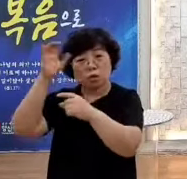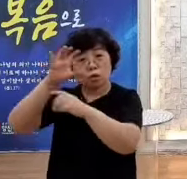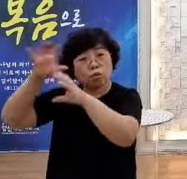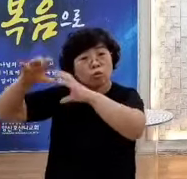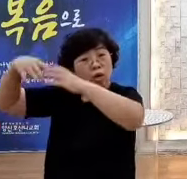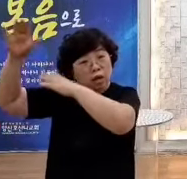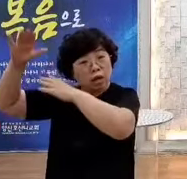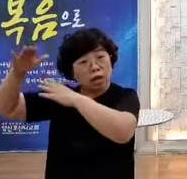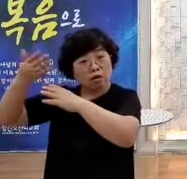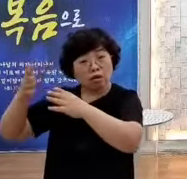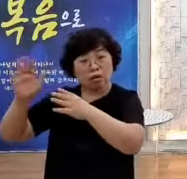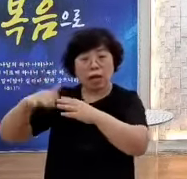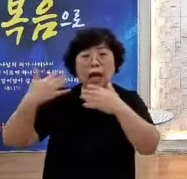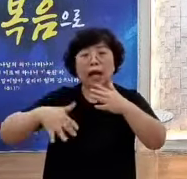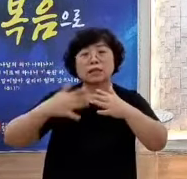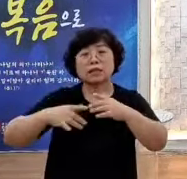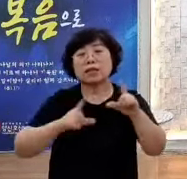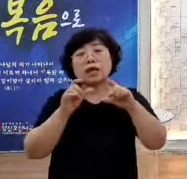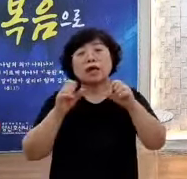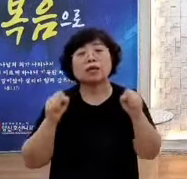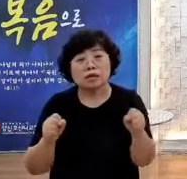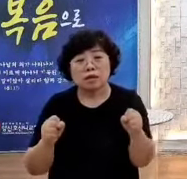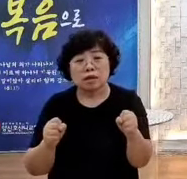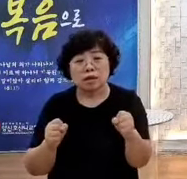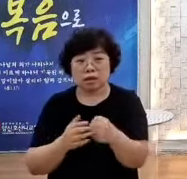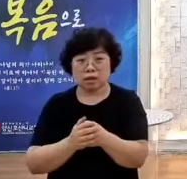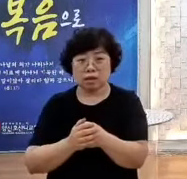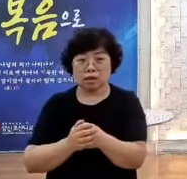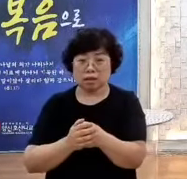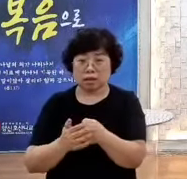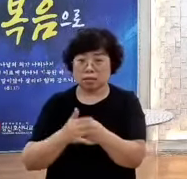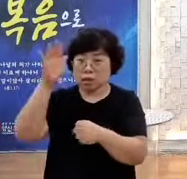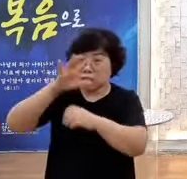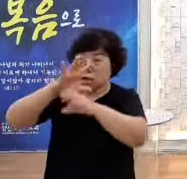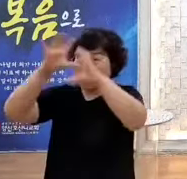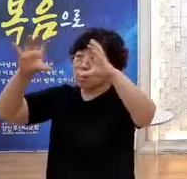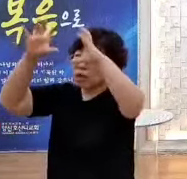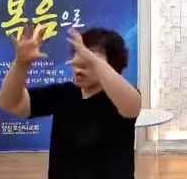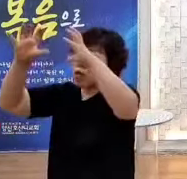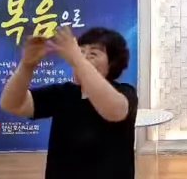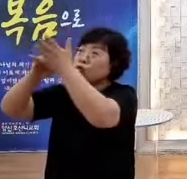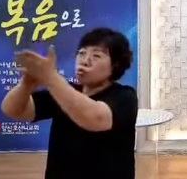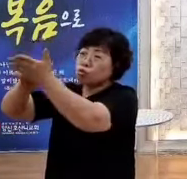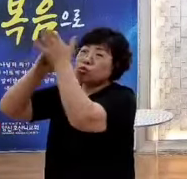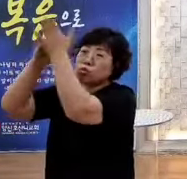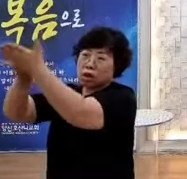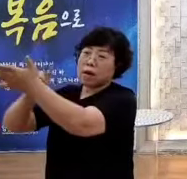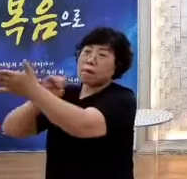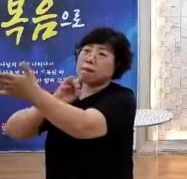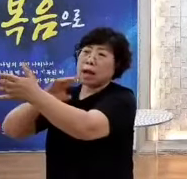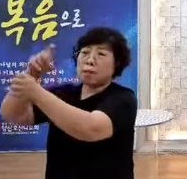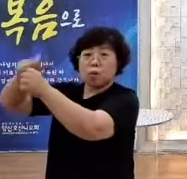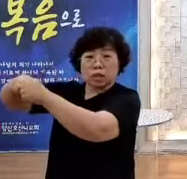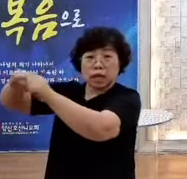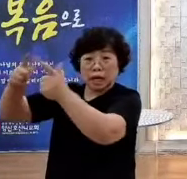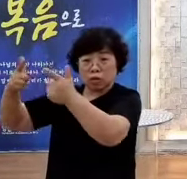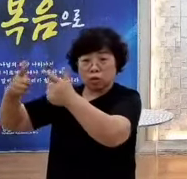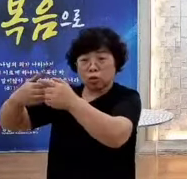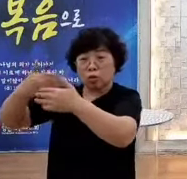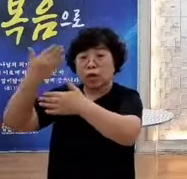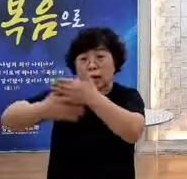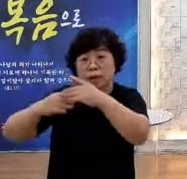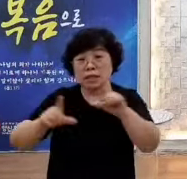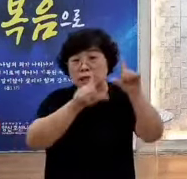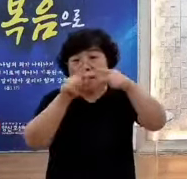거예요. 그러니까 그날 거기에서 천국 가는 게 목적이 아니라 그건 반, 그리고 남아있는